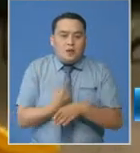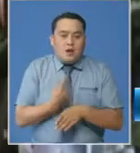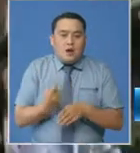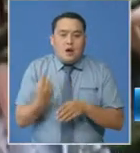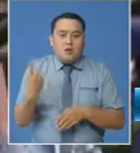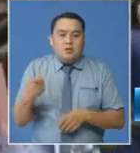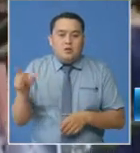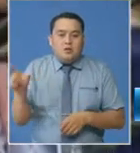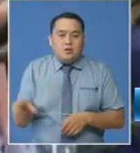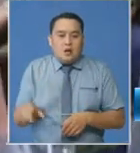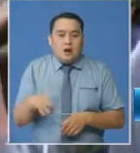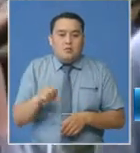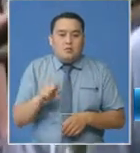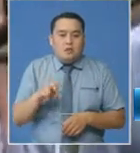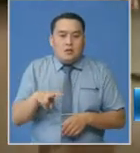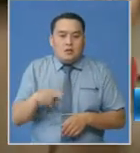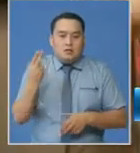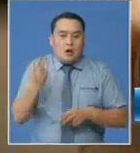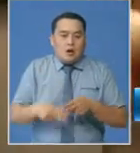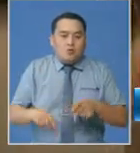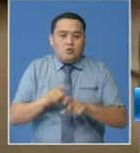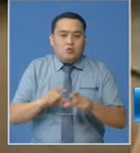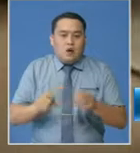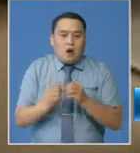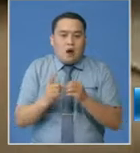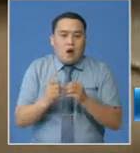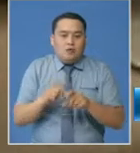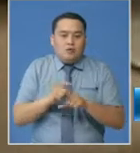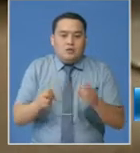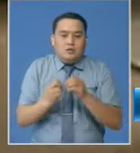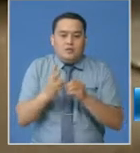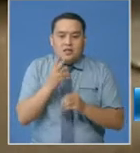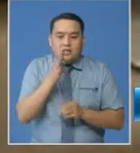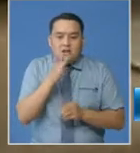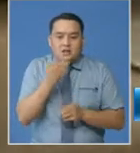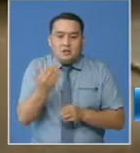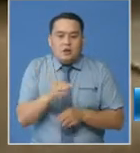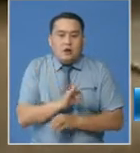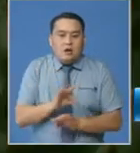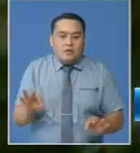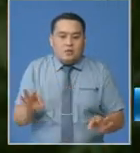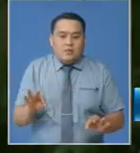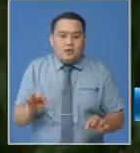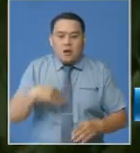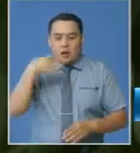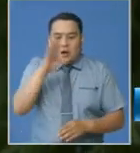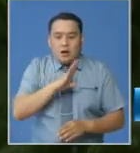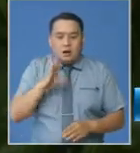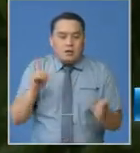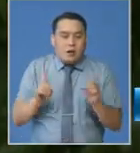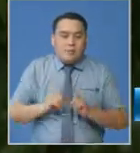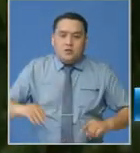Один из учащихся, Абзал Мырзаш, закончил 11-летнюю школу в 12 лет, да еще и с отличием. Родители